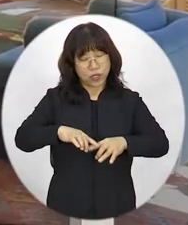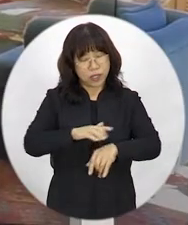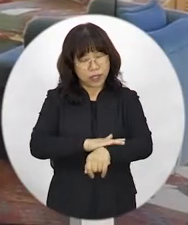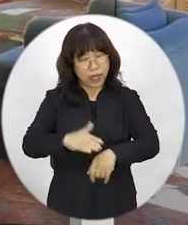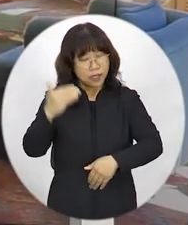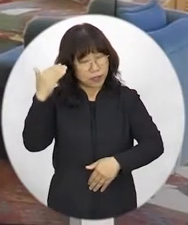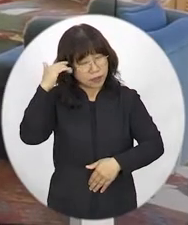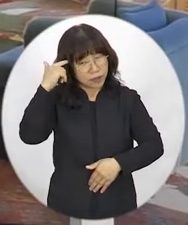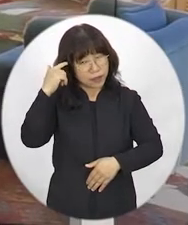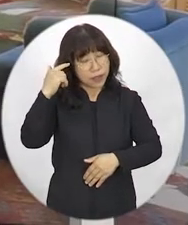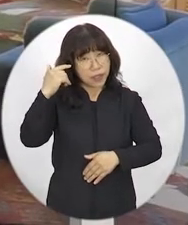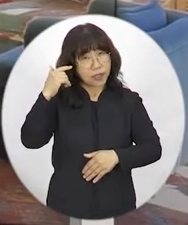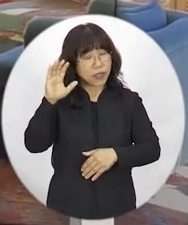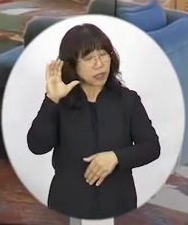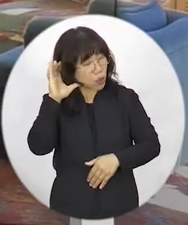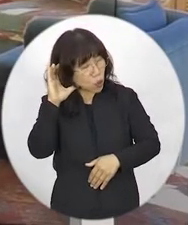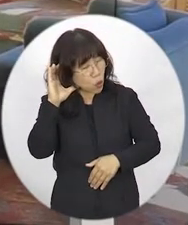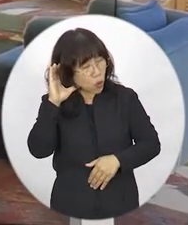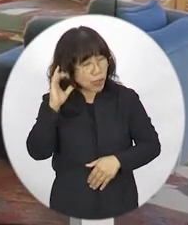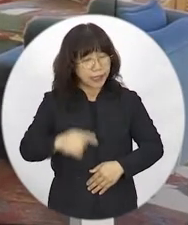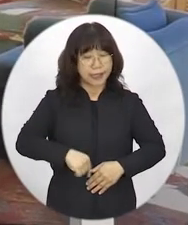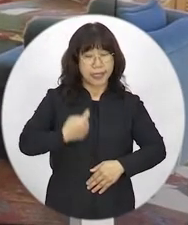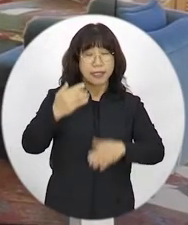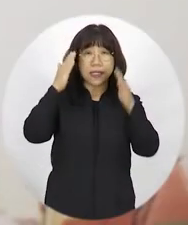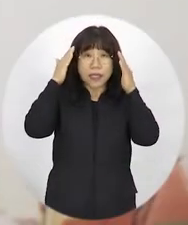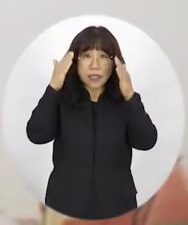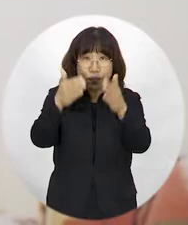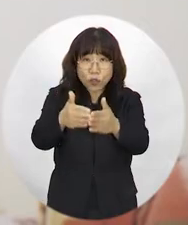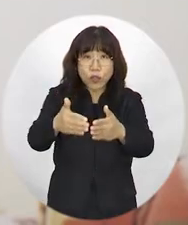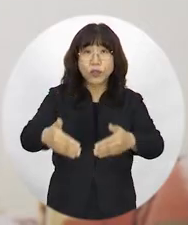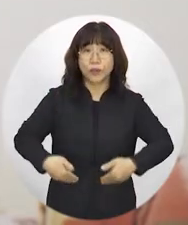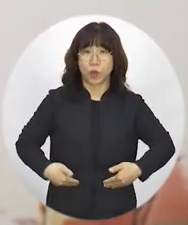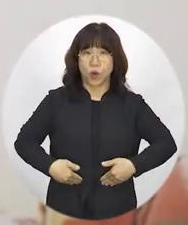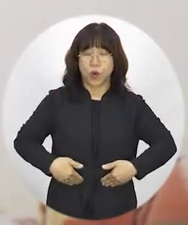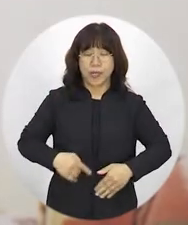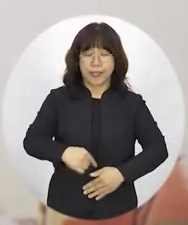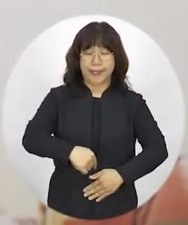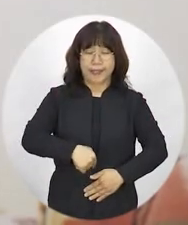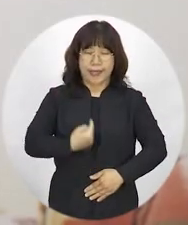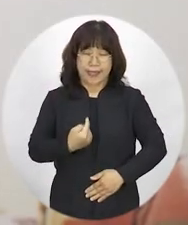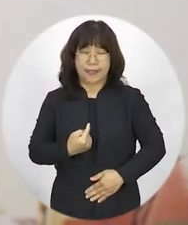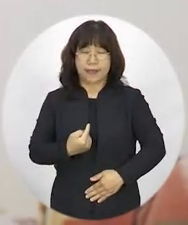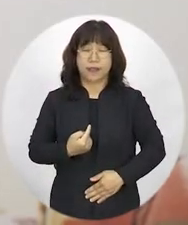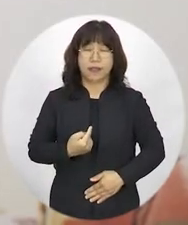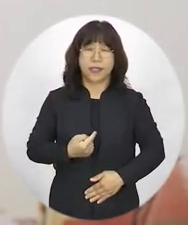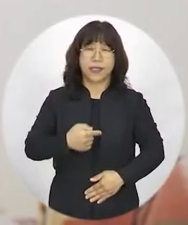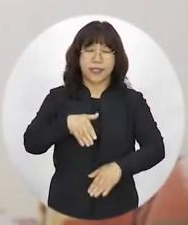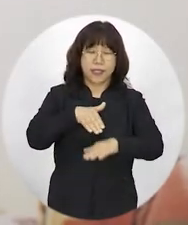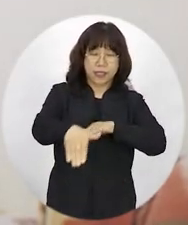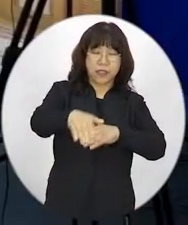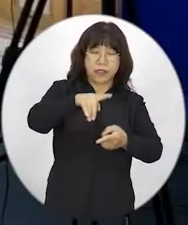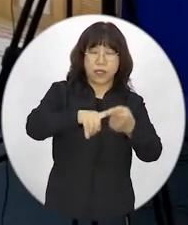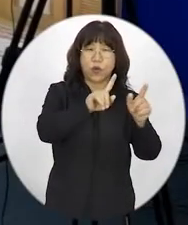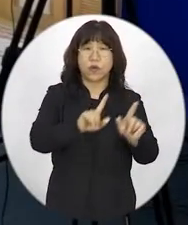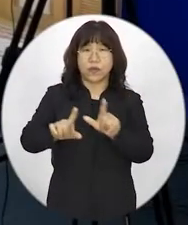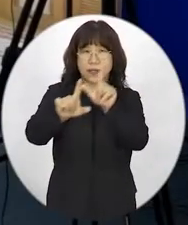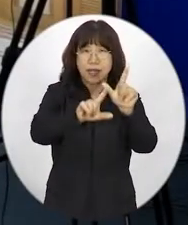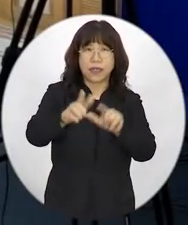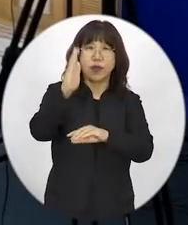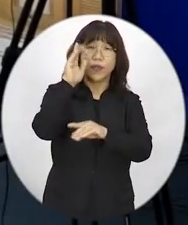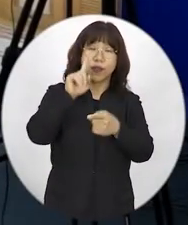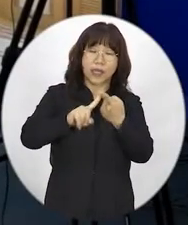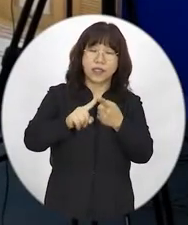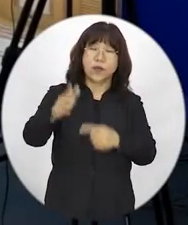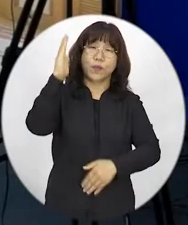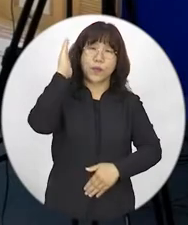좋아하는 것을 선택해서 집중 해야 된다 고 조언하며 자신만의 관점으로 단단하게 살아가는 방법 등의 토 작은 교훈을